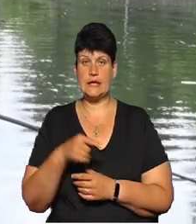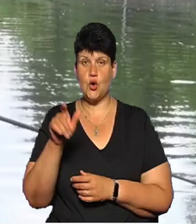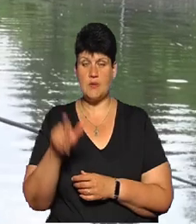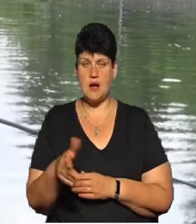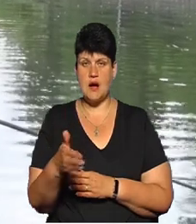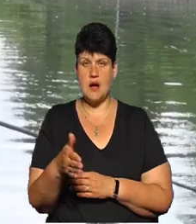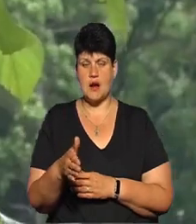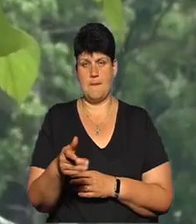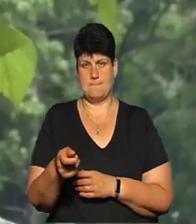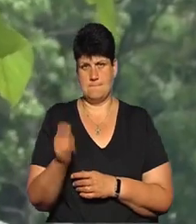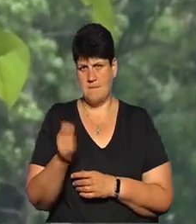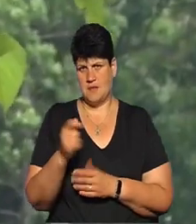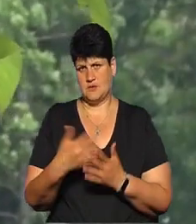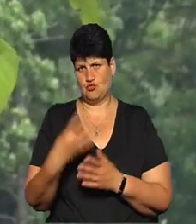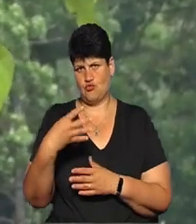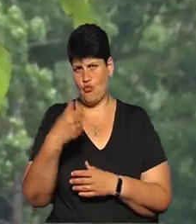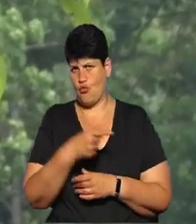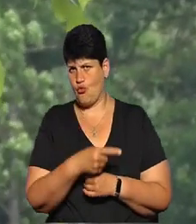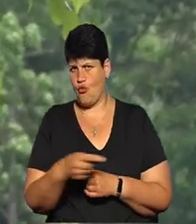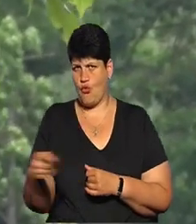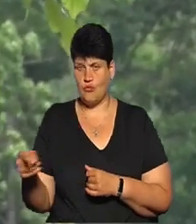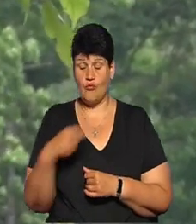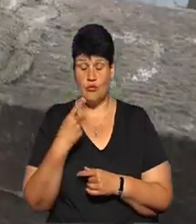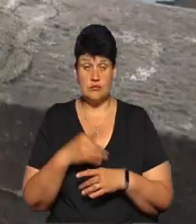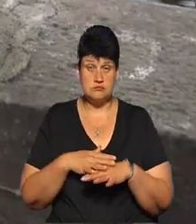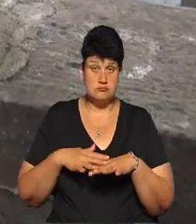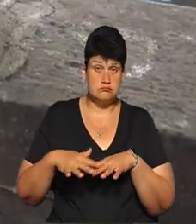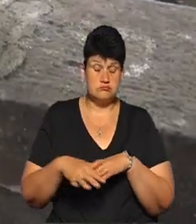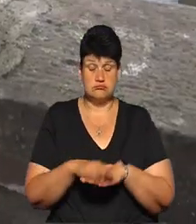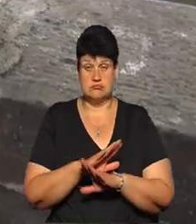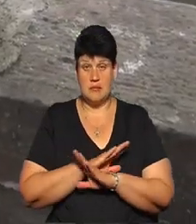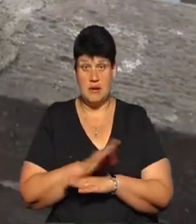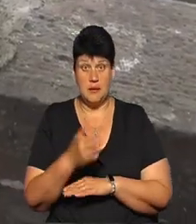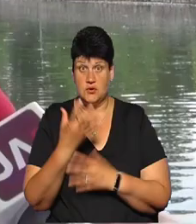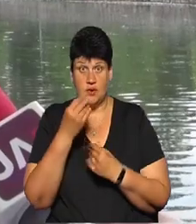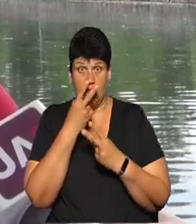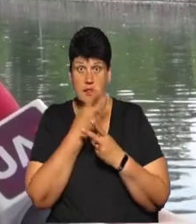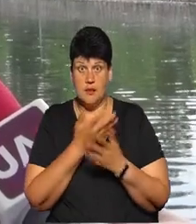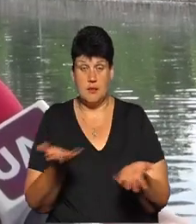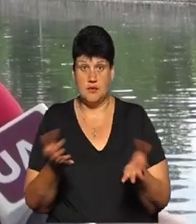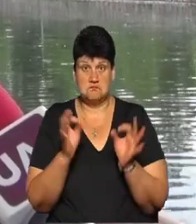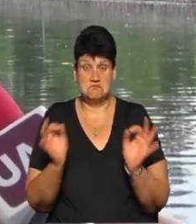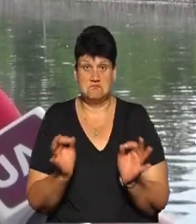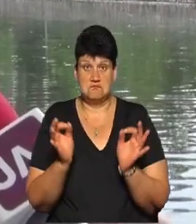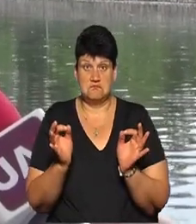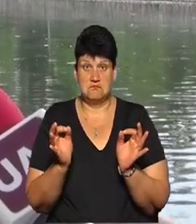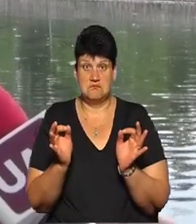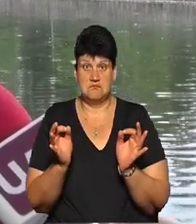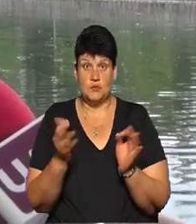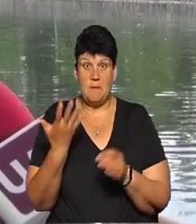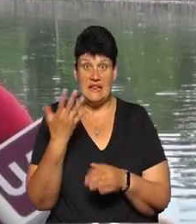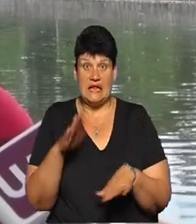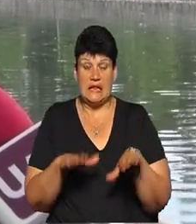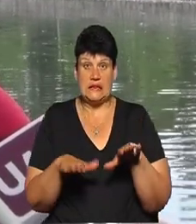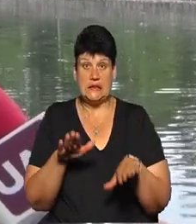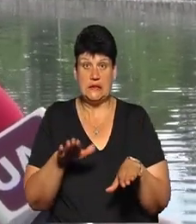рибалить близько 40 років. Чоловік каже, такої масової загибелі риби ще не бачив. До 5 тонн. Не